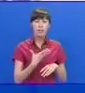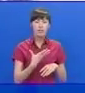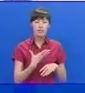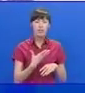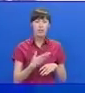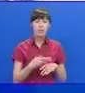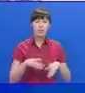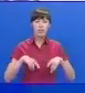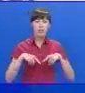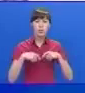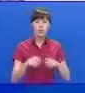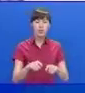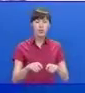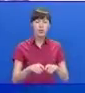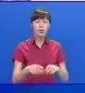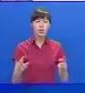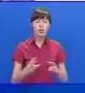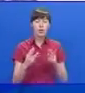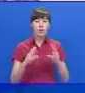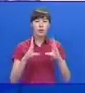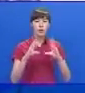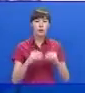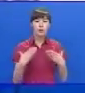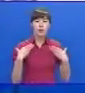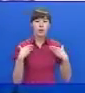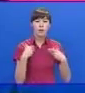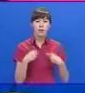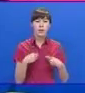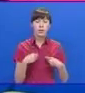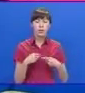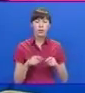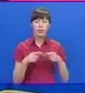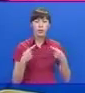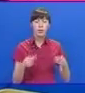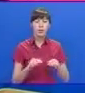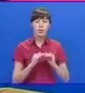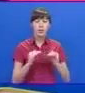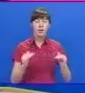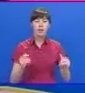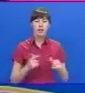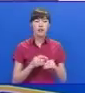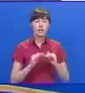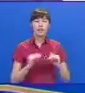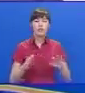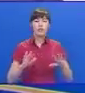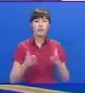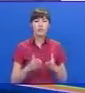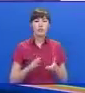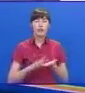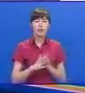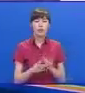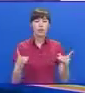жүгіру, осы өрт сөндіру арнайы киімін кию, осы тағы басқа. Баланың аты бала, түрлі келеңсіз жағдайларға тап